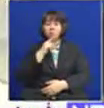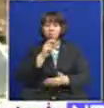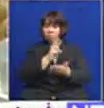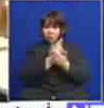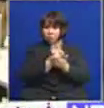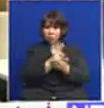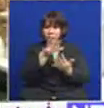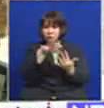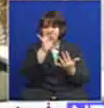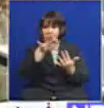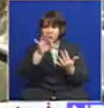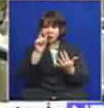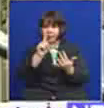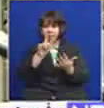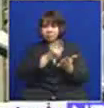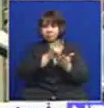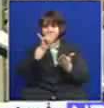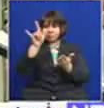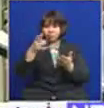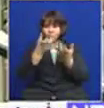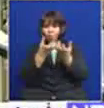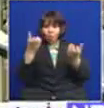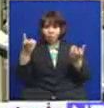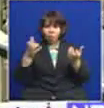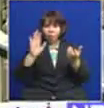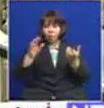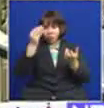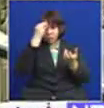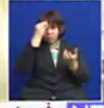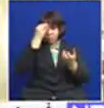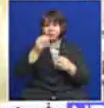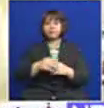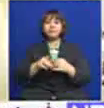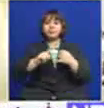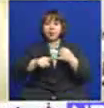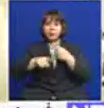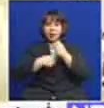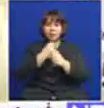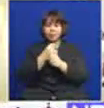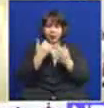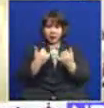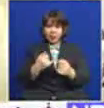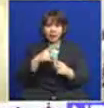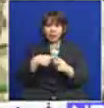คัดเลือกให้ไปร่วมแสดงในงานแสดงสินค้าที่ประเทศญี่ปุ่นในสิ้นเดือนตุลาคมนี้